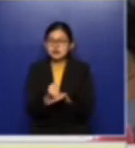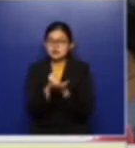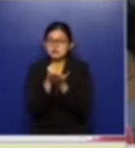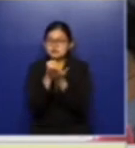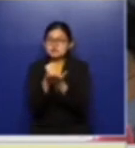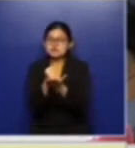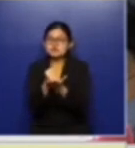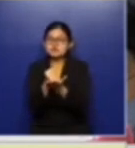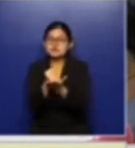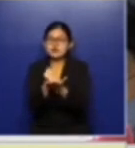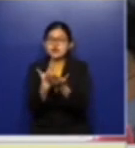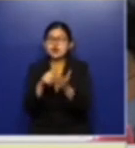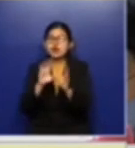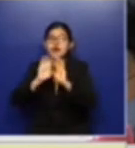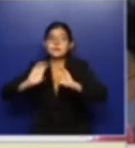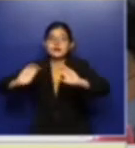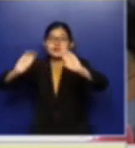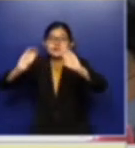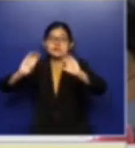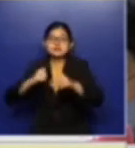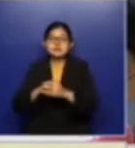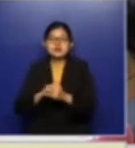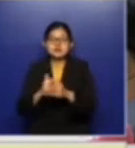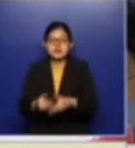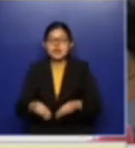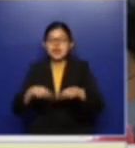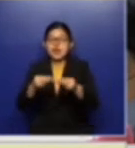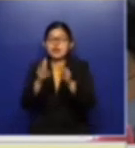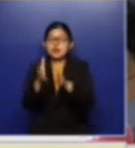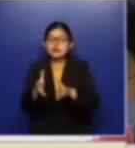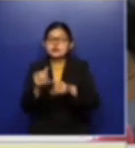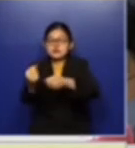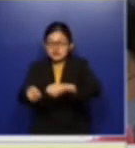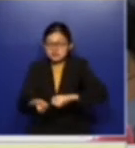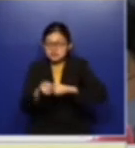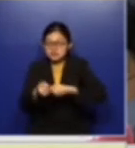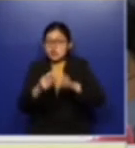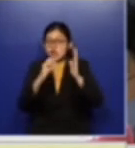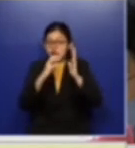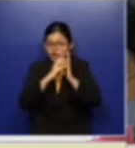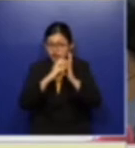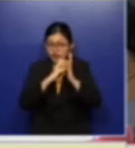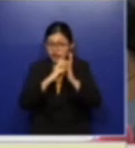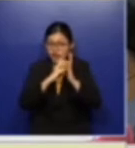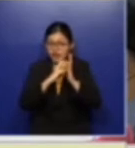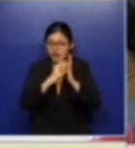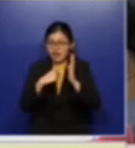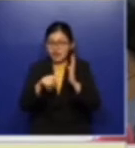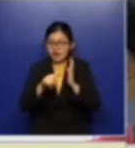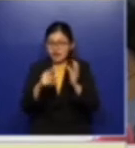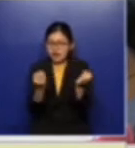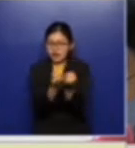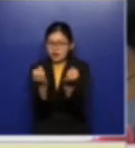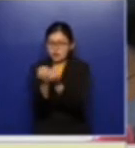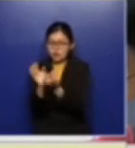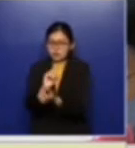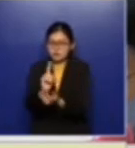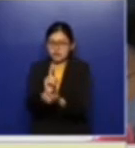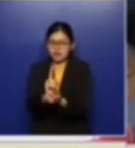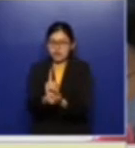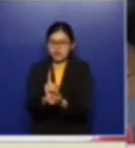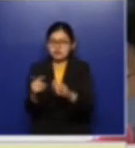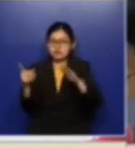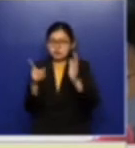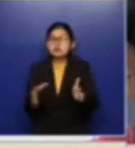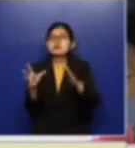าของภาครัฐที่จะมีให้กับเกษตรกรชาวนาในภาคกลาง อันเกิดจากความเสียหายต่างๆที่ชาวนาได้รับมาโด